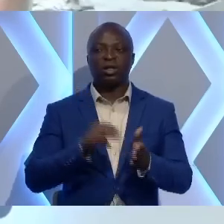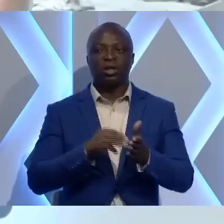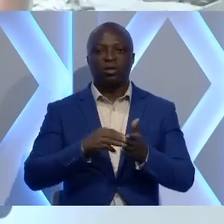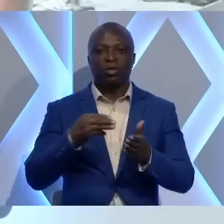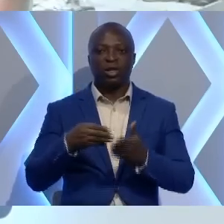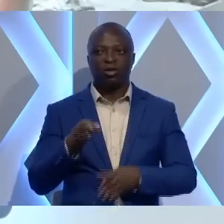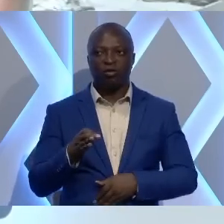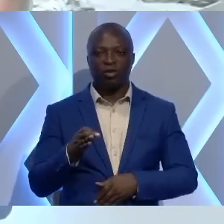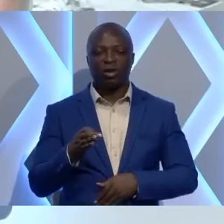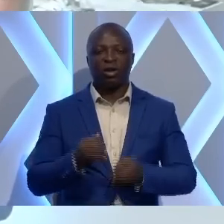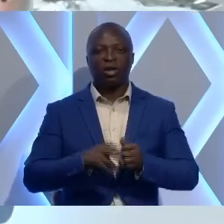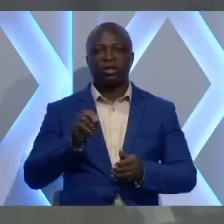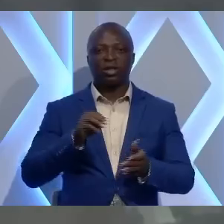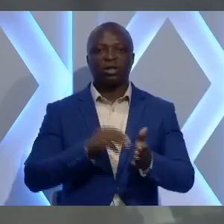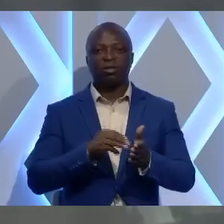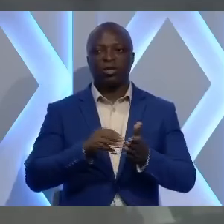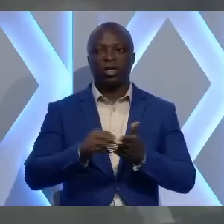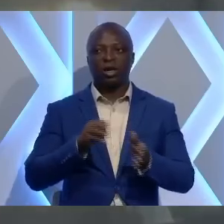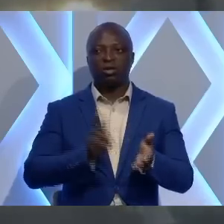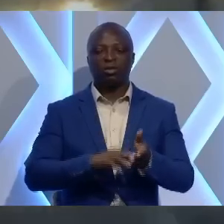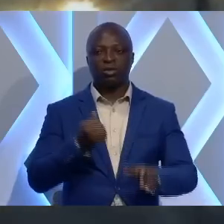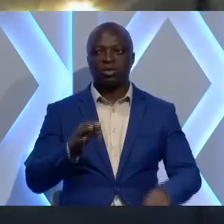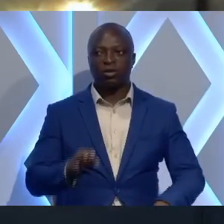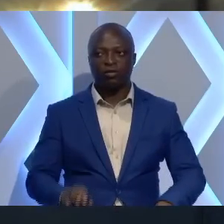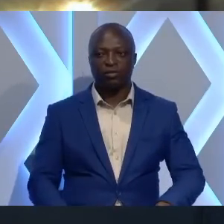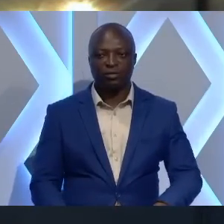CFA, puis 30 milliards en 2019.